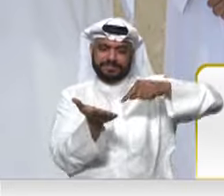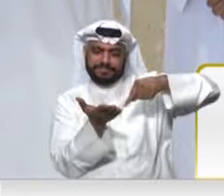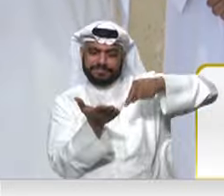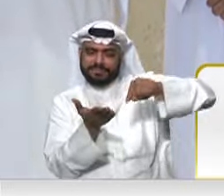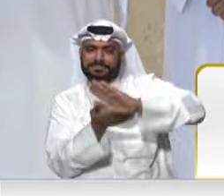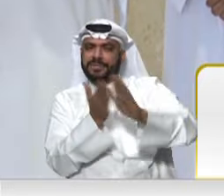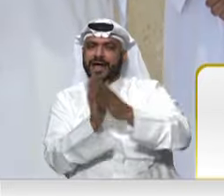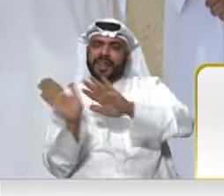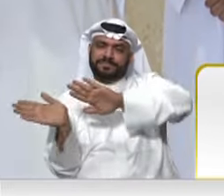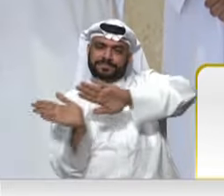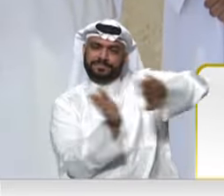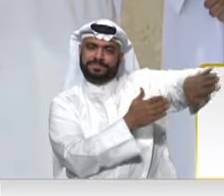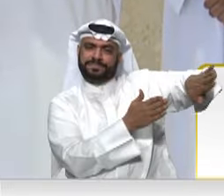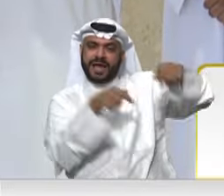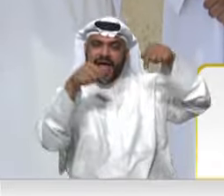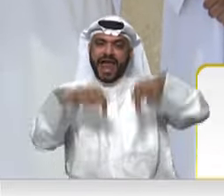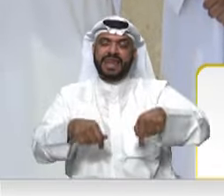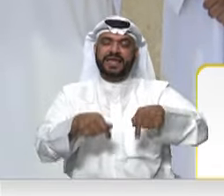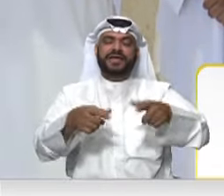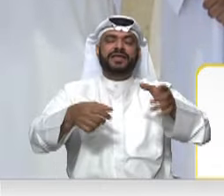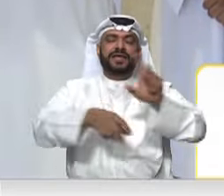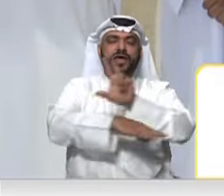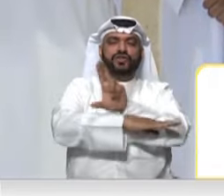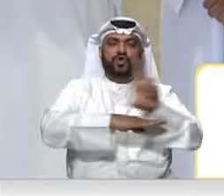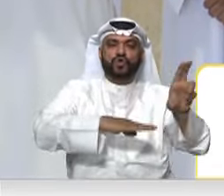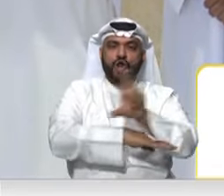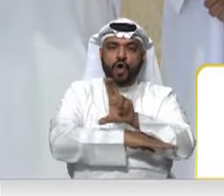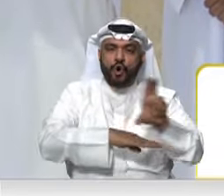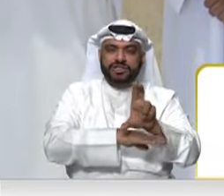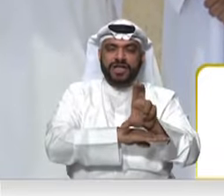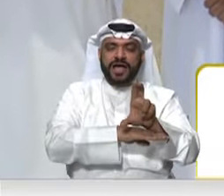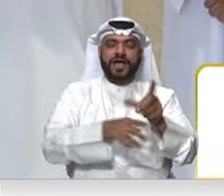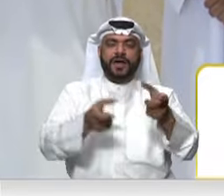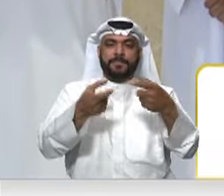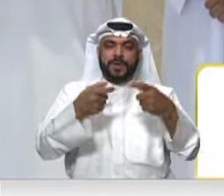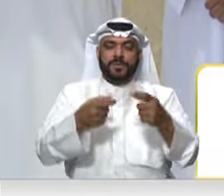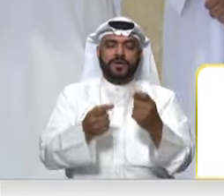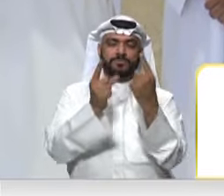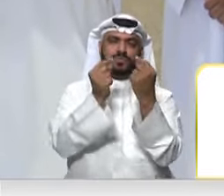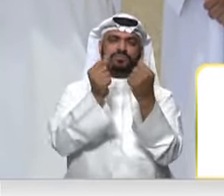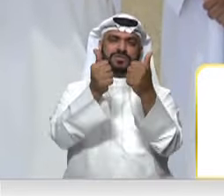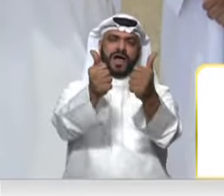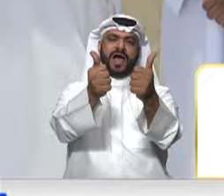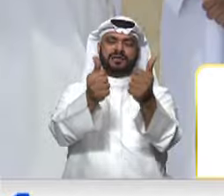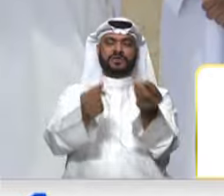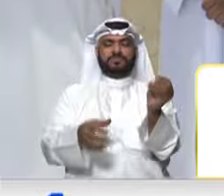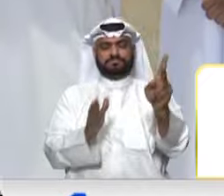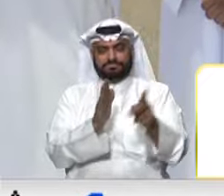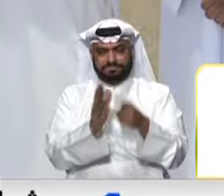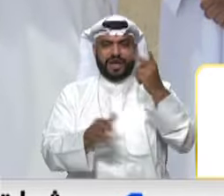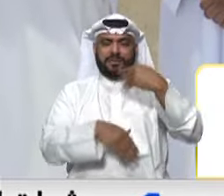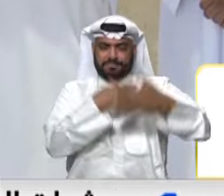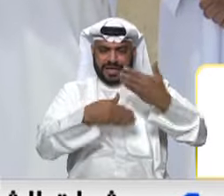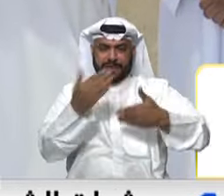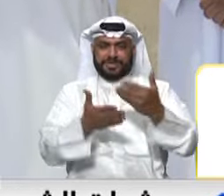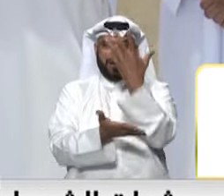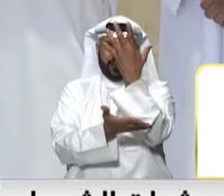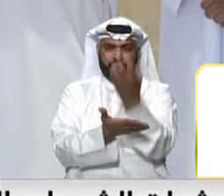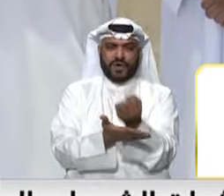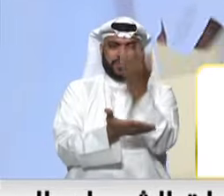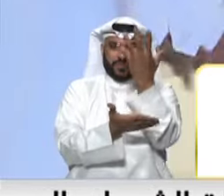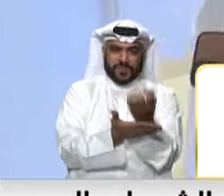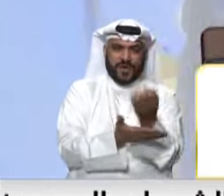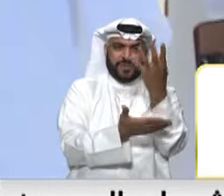بخطط. هناك الكثير من الخطط، بس قلت اليوم فرصة جميلة نطلع أخواننا المشاهدين على ما تقوم به وزارة